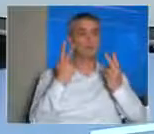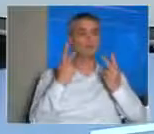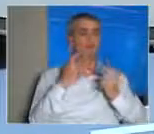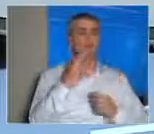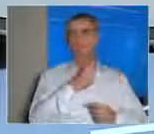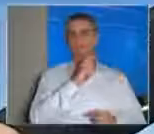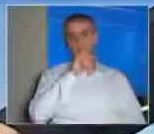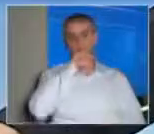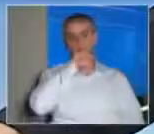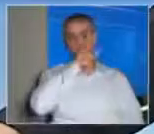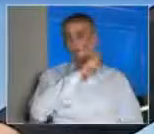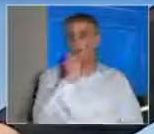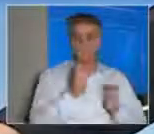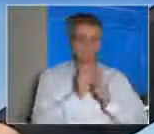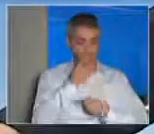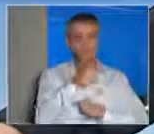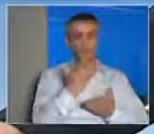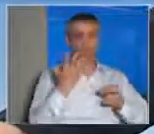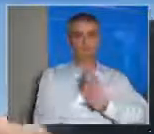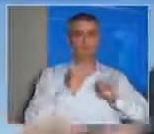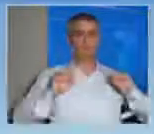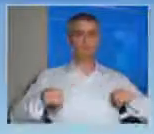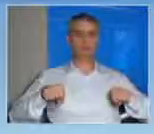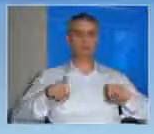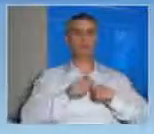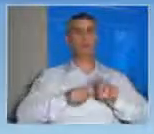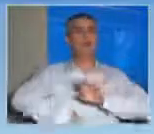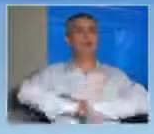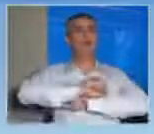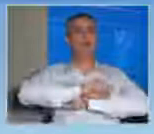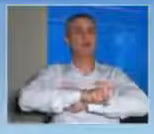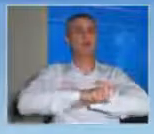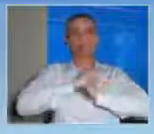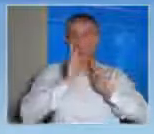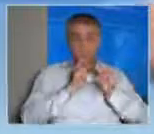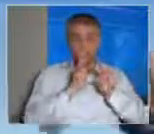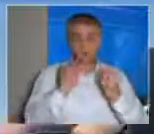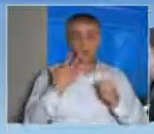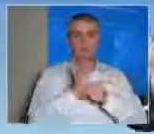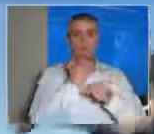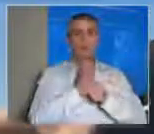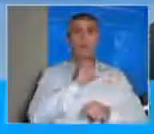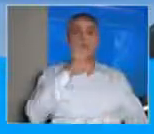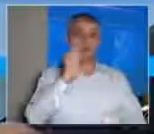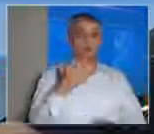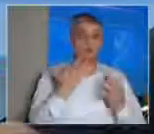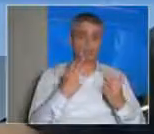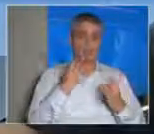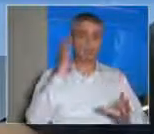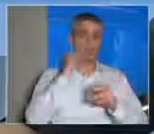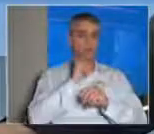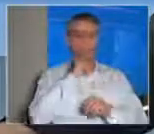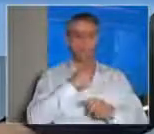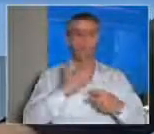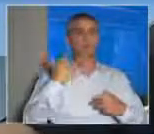לקמיה. כל מפלגה שהוא בא זוכה בשלטון, זה מזכיר לי את אותם כדורגלנים, שכל הקבוצות שנצחקו בהם זכו באליפות, יש כמה כאלה בתולדות המדינה.